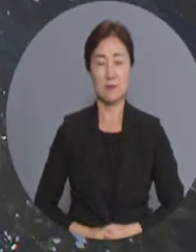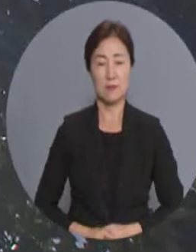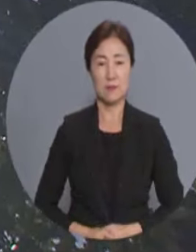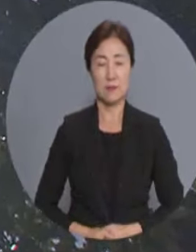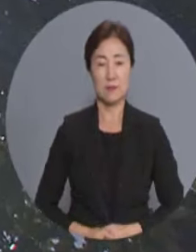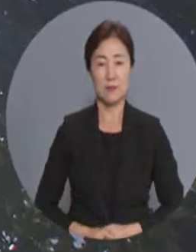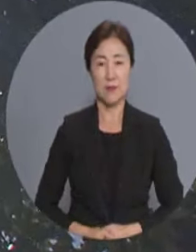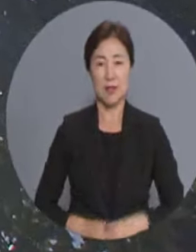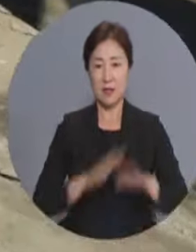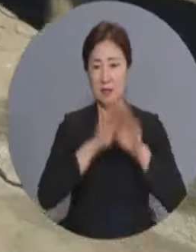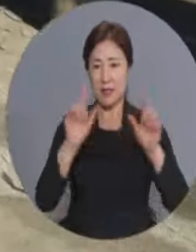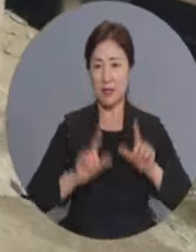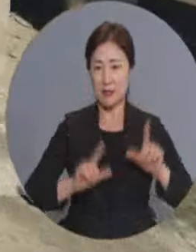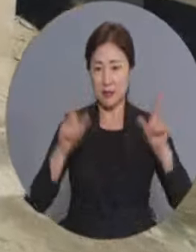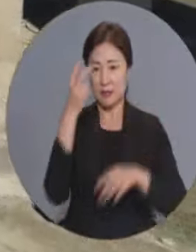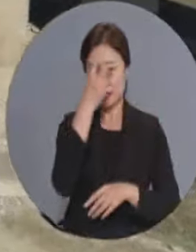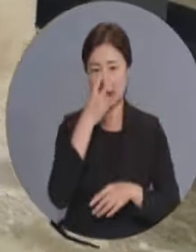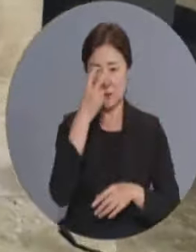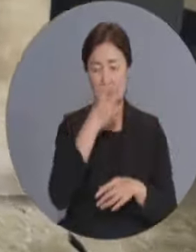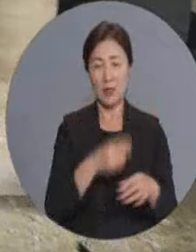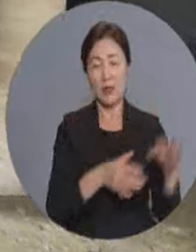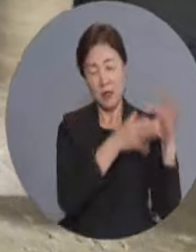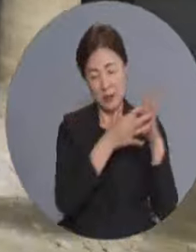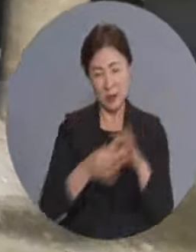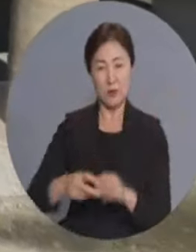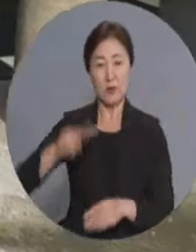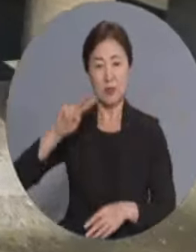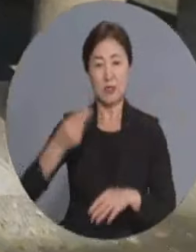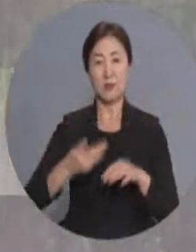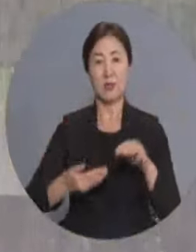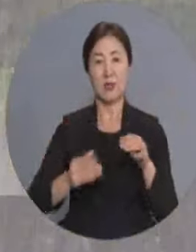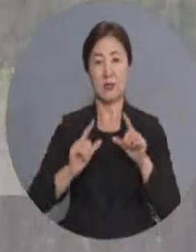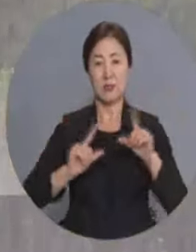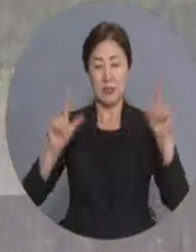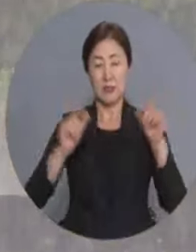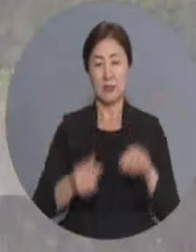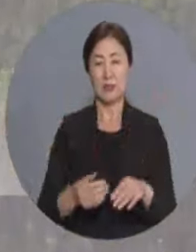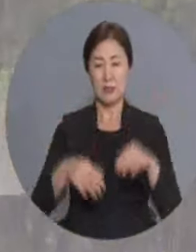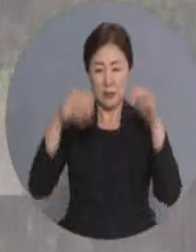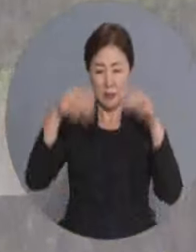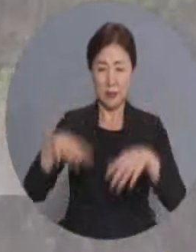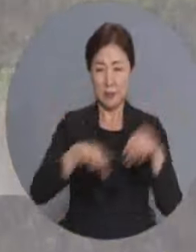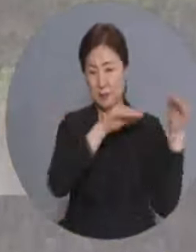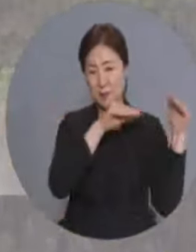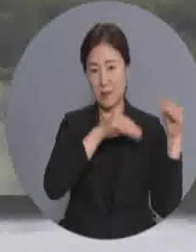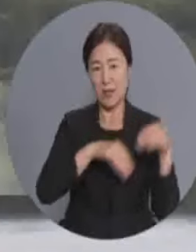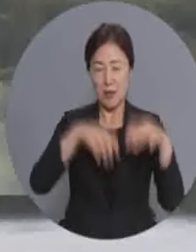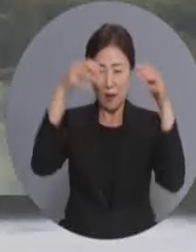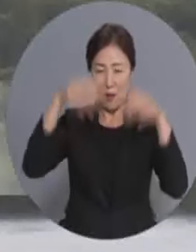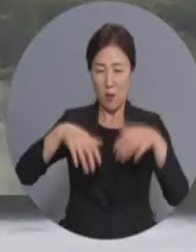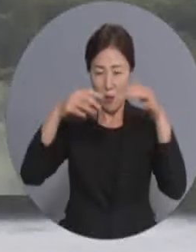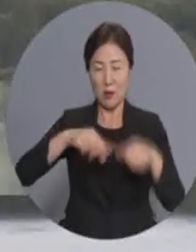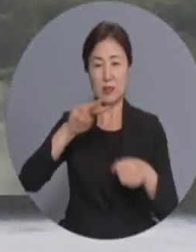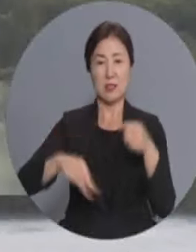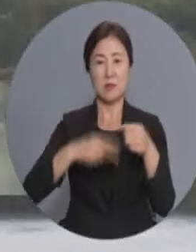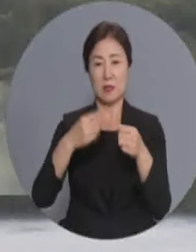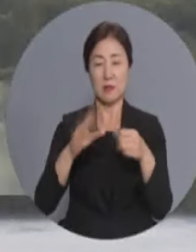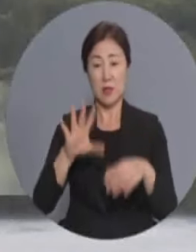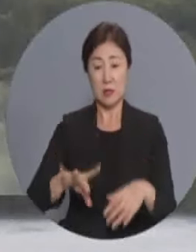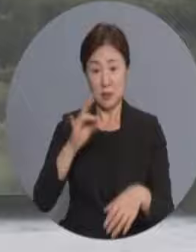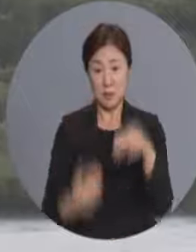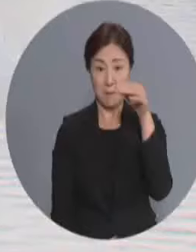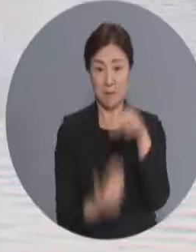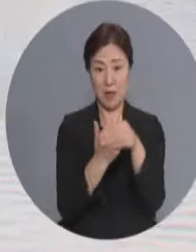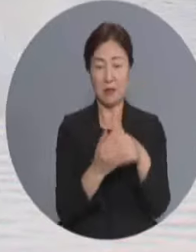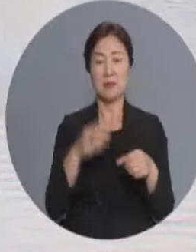기상 관측 이래 200일이 넘는 가장 긴 가뭄과 200년 만에 한 번 내릴 법한 폭우를 3년 사이 모두 겪은 전남